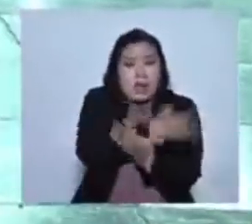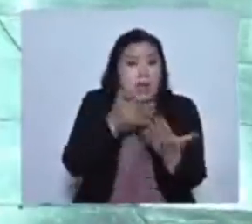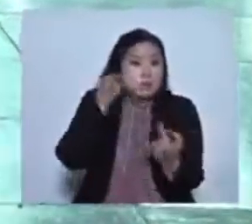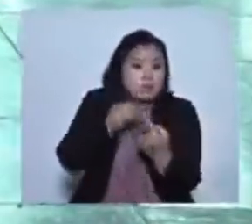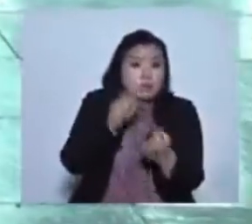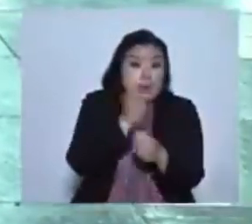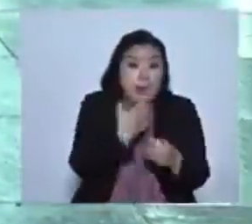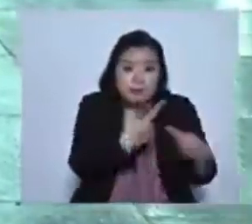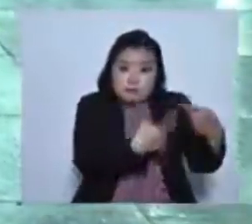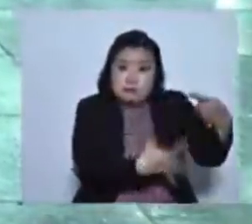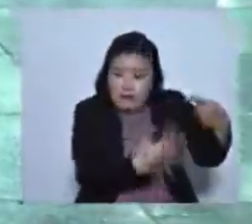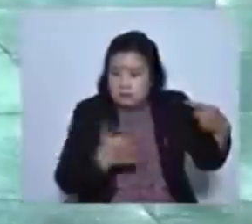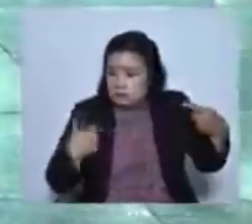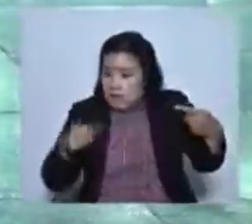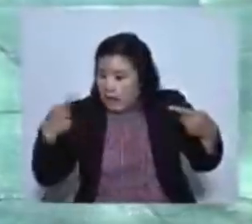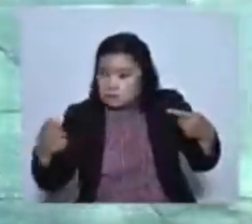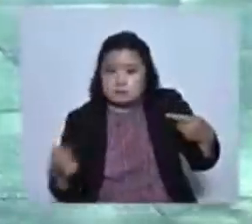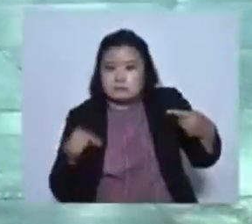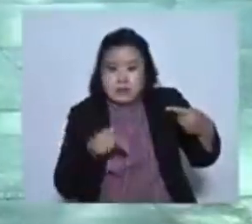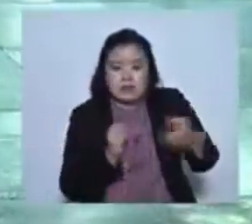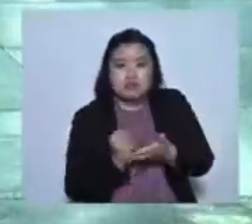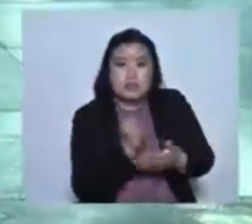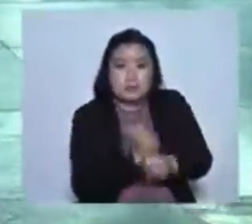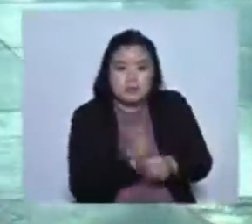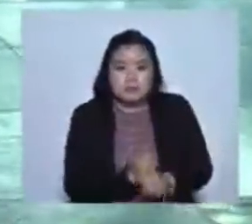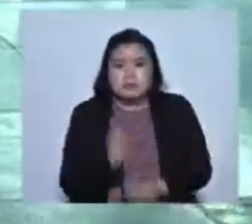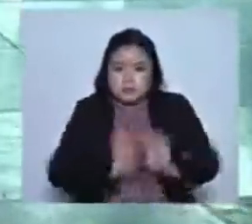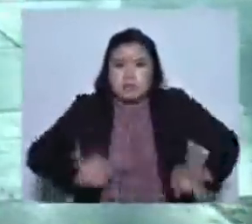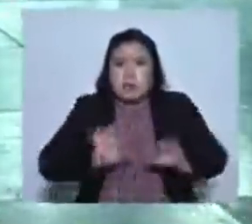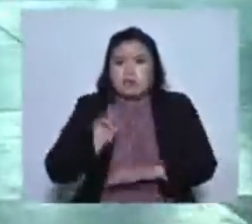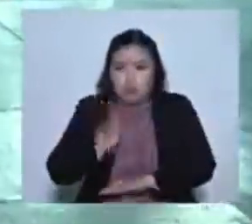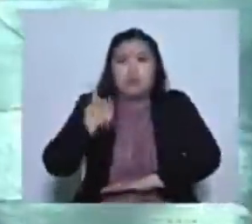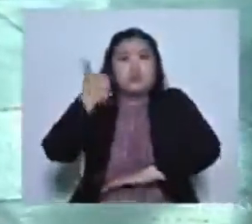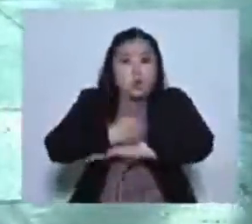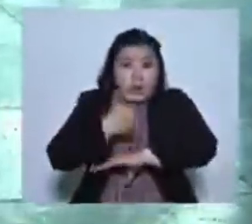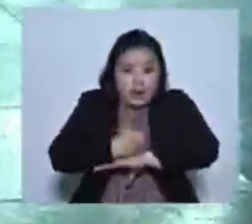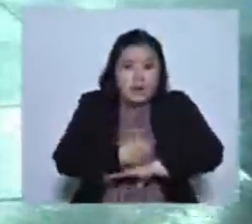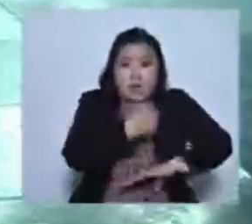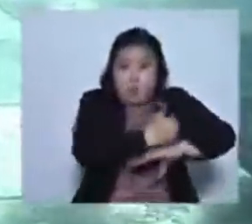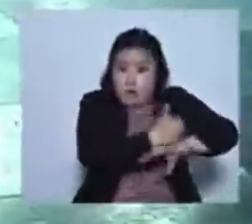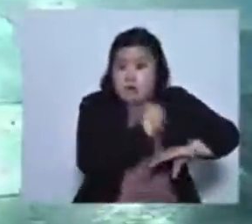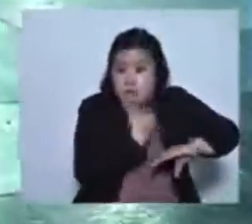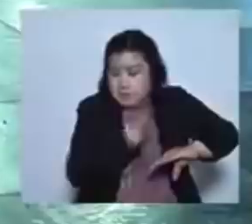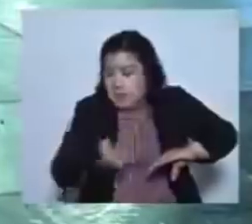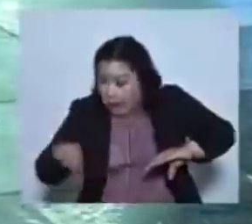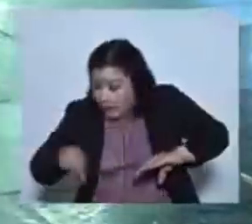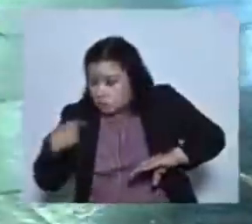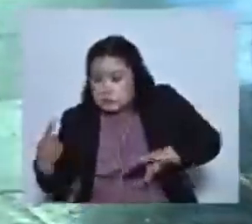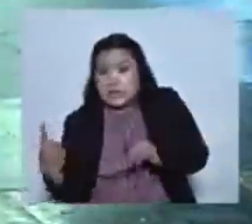ช่ต้องมีคนนำไม่มีอะไรที่ไม่มีการนำแล้วไปได้ปลอดภัยไ